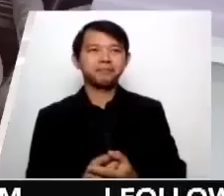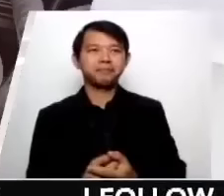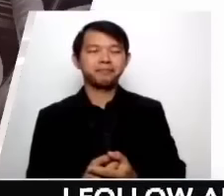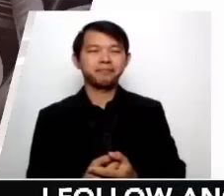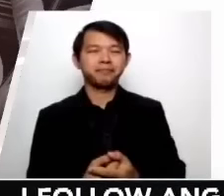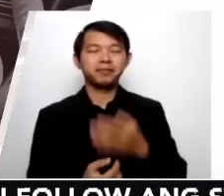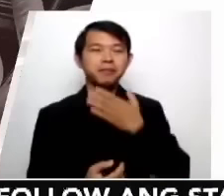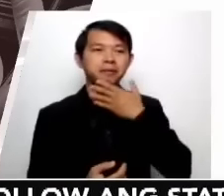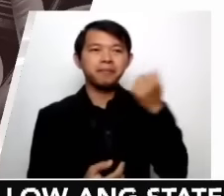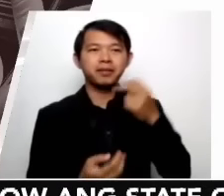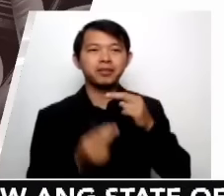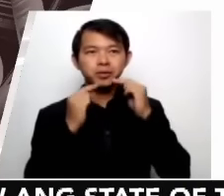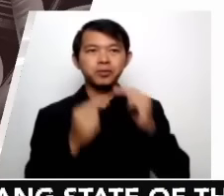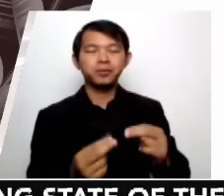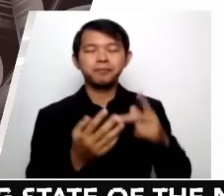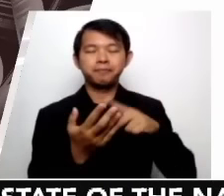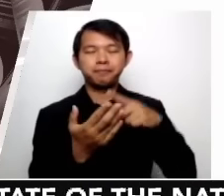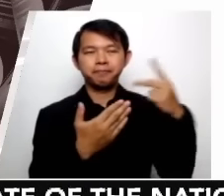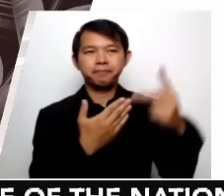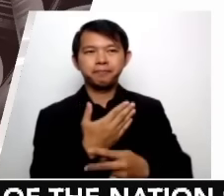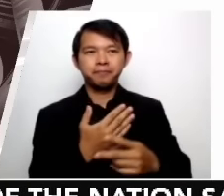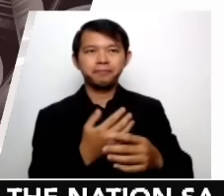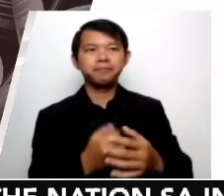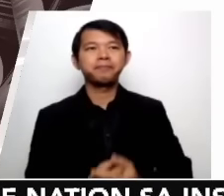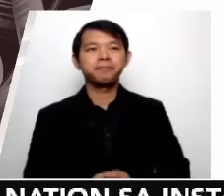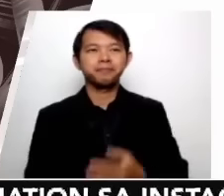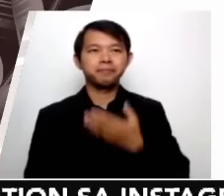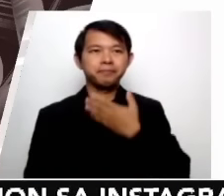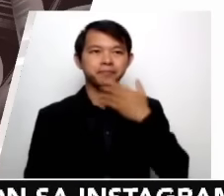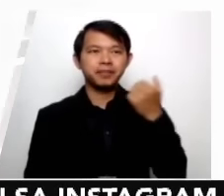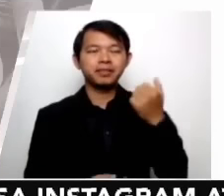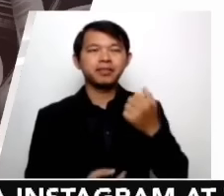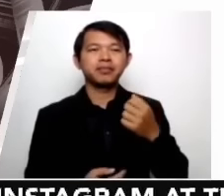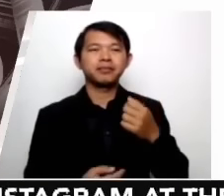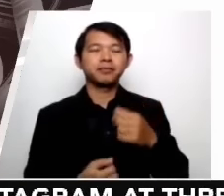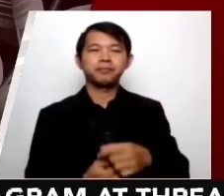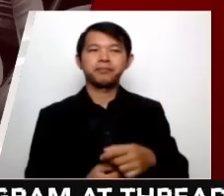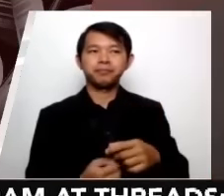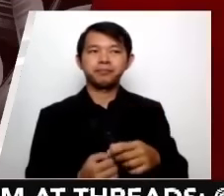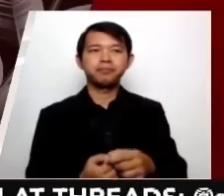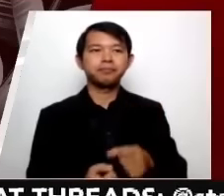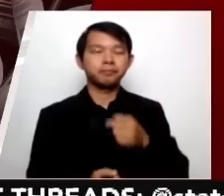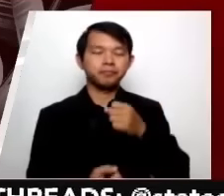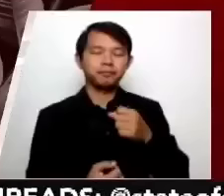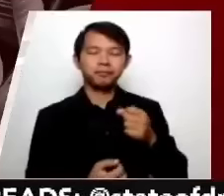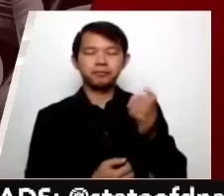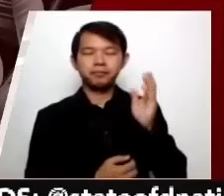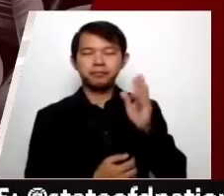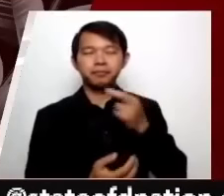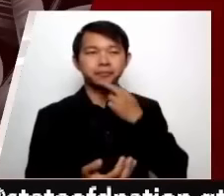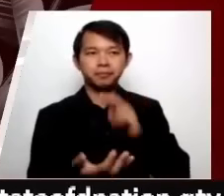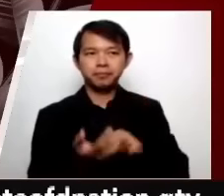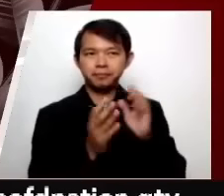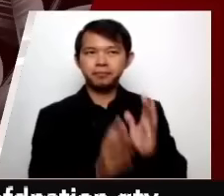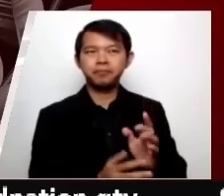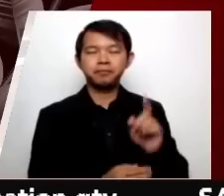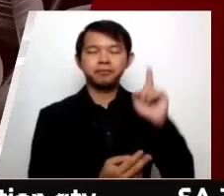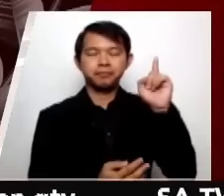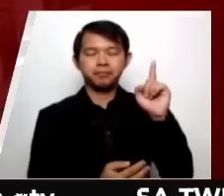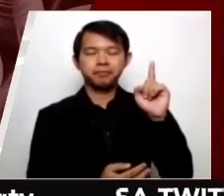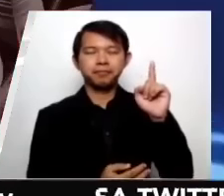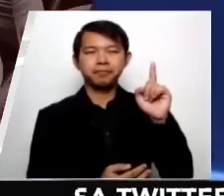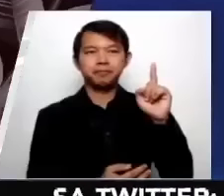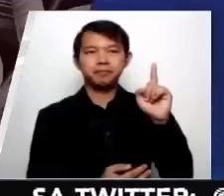Public Affairs Program naman ang Kapuso Mo, Jessica Soho, habang Best Documentary Program ang Eyewitness. Best